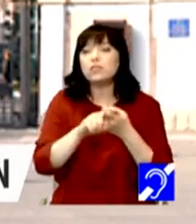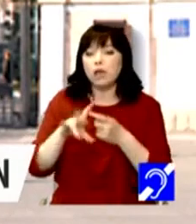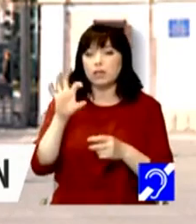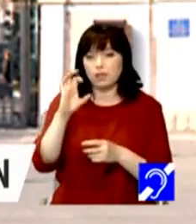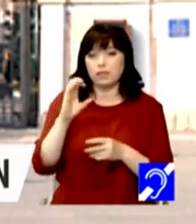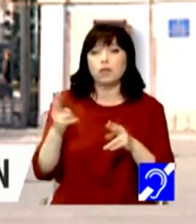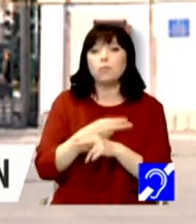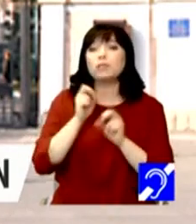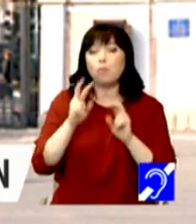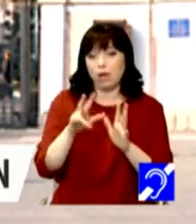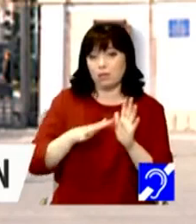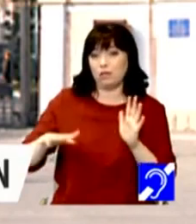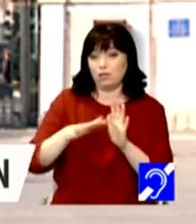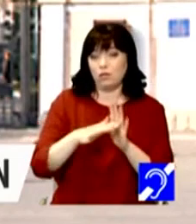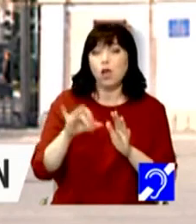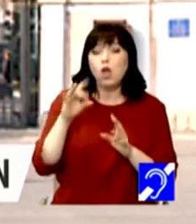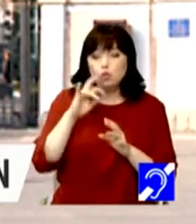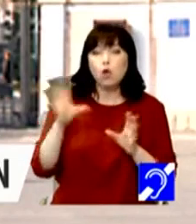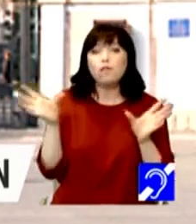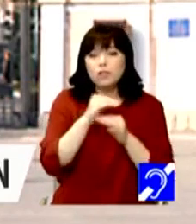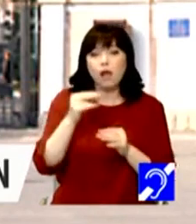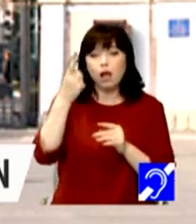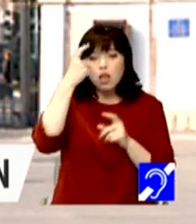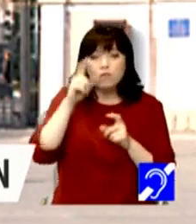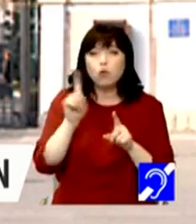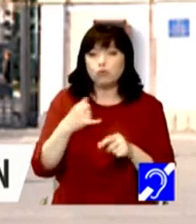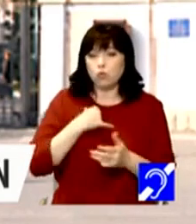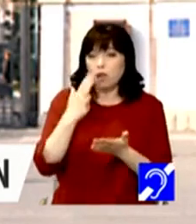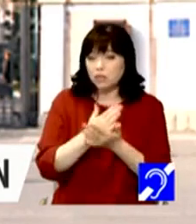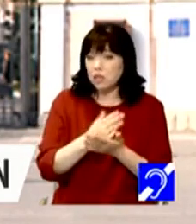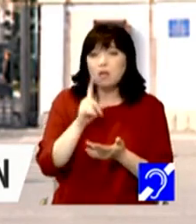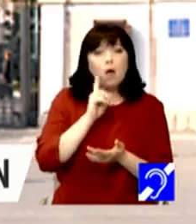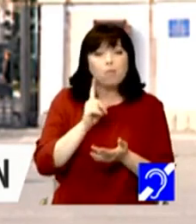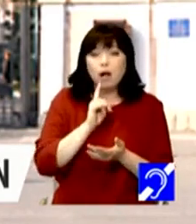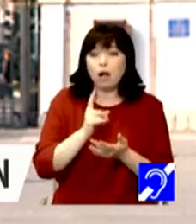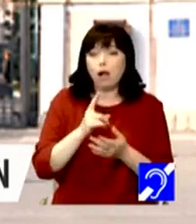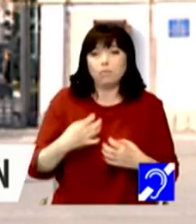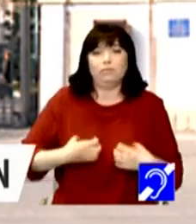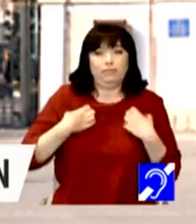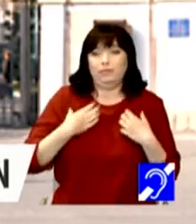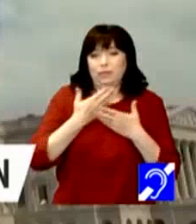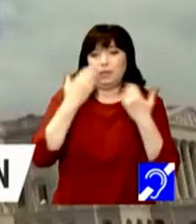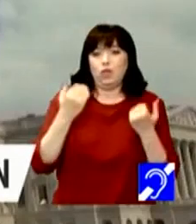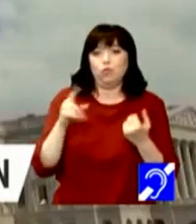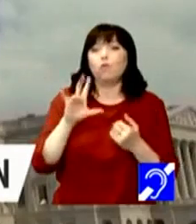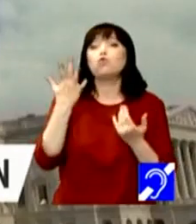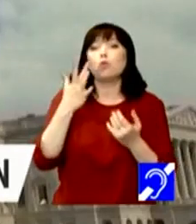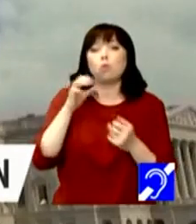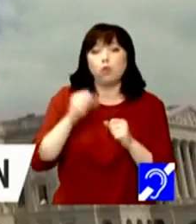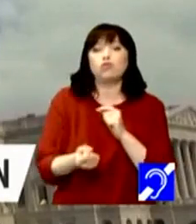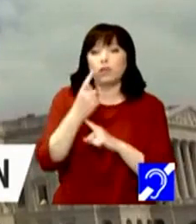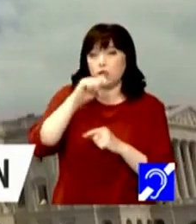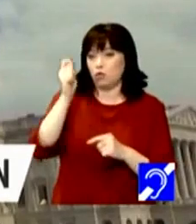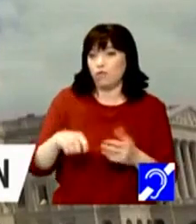din regiune, iar cumulul de informații nu indică asupra riscului de extindere a războiului pe teritoriul nostru. Șefa